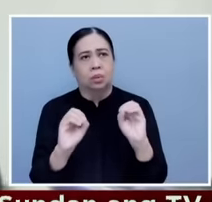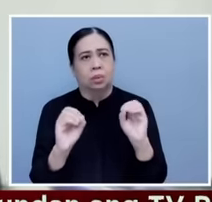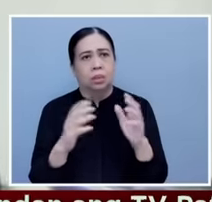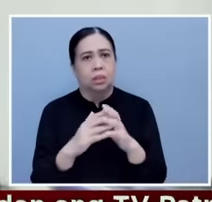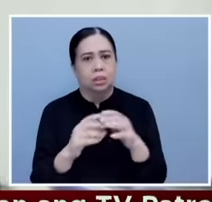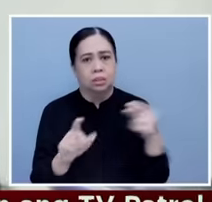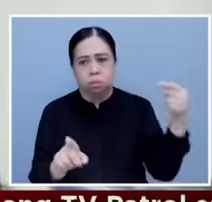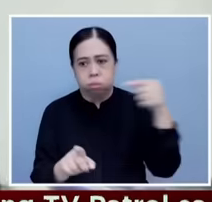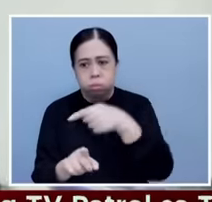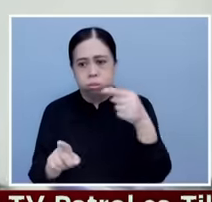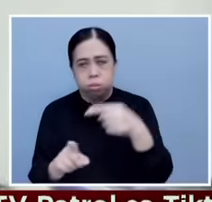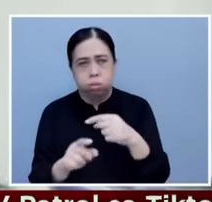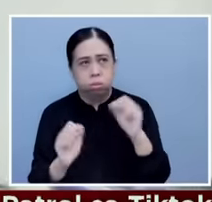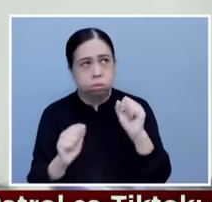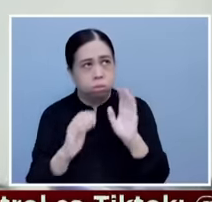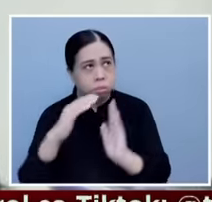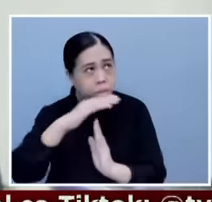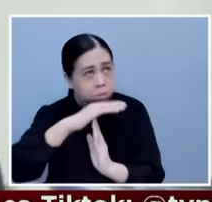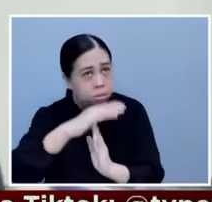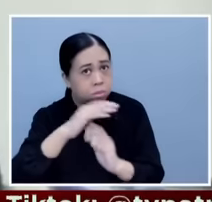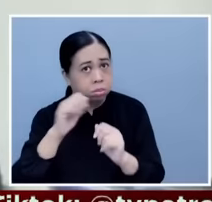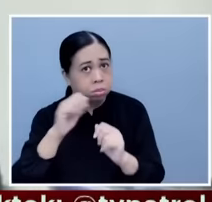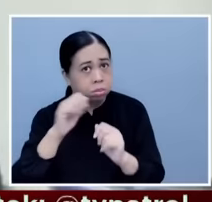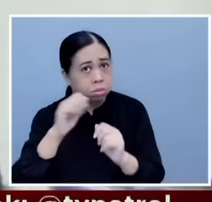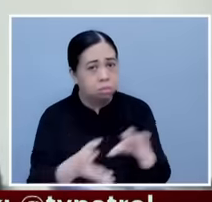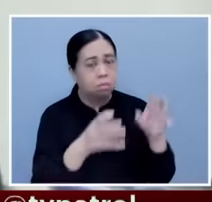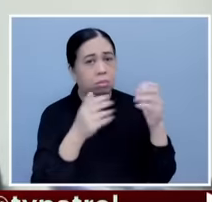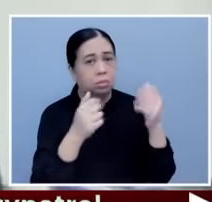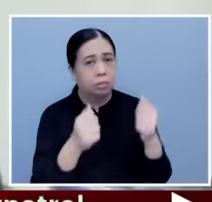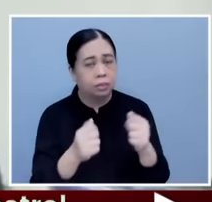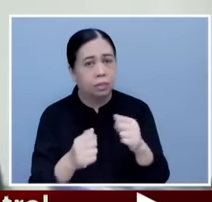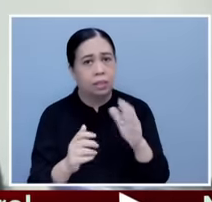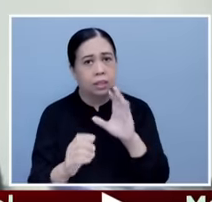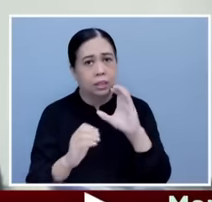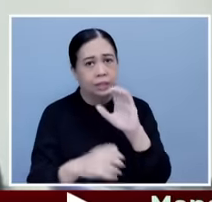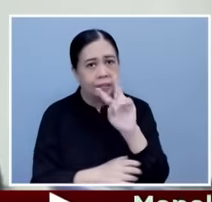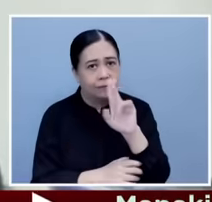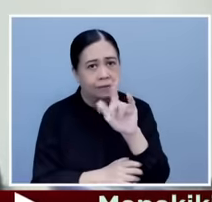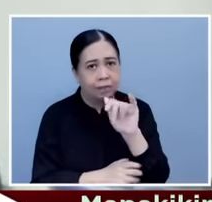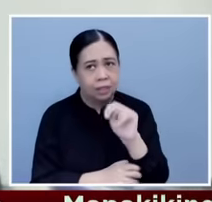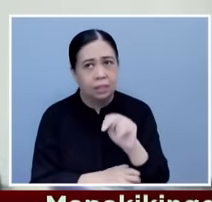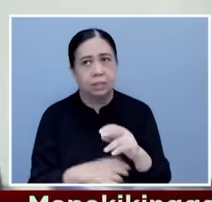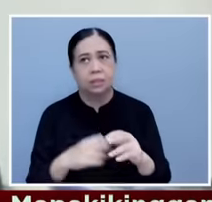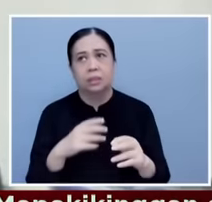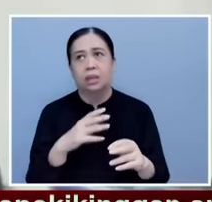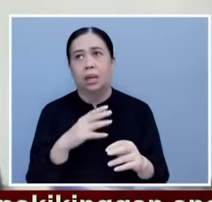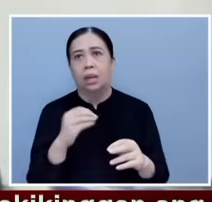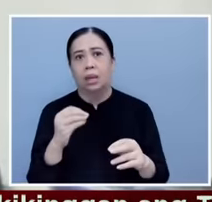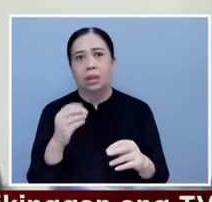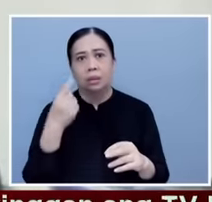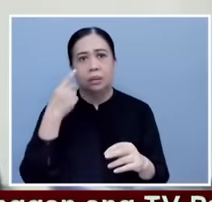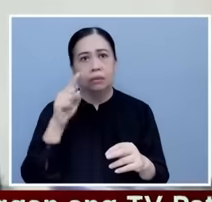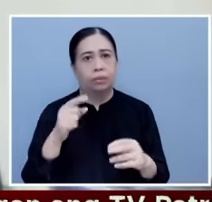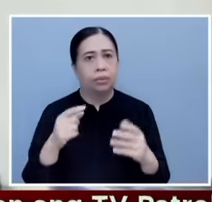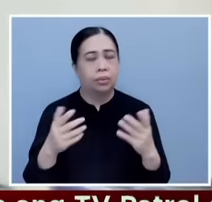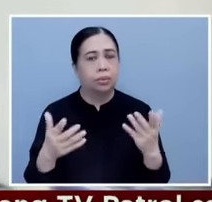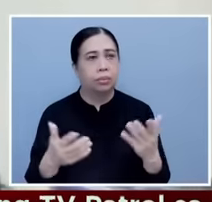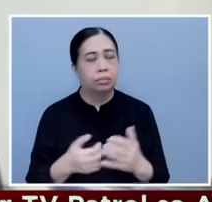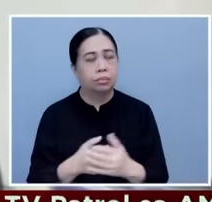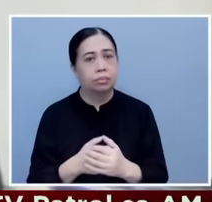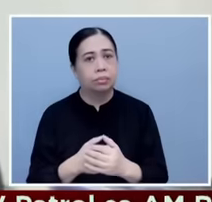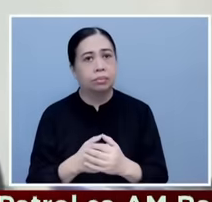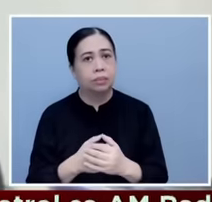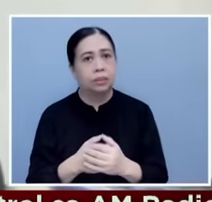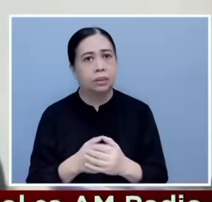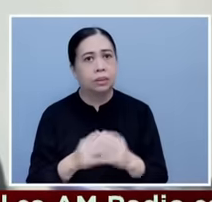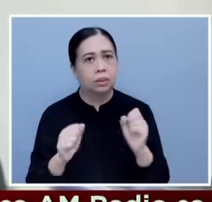non-targeting as much as possible of civilians and for the humanitarian